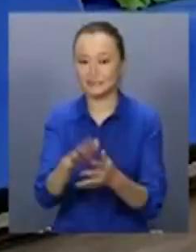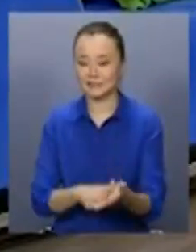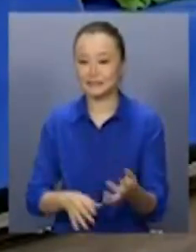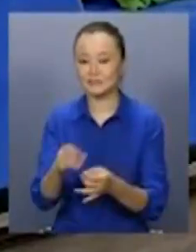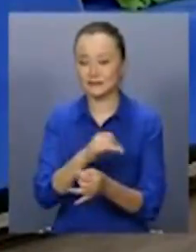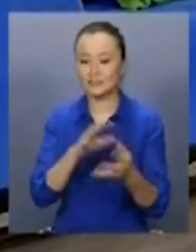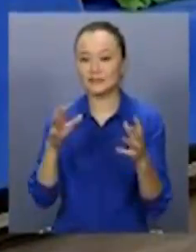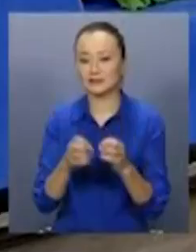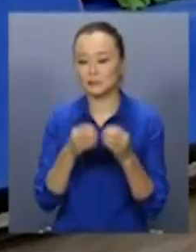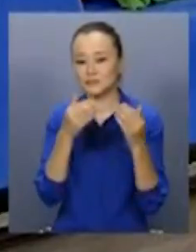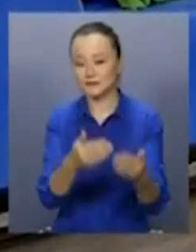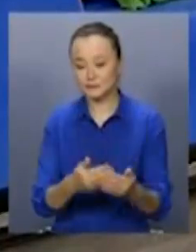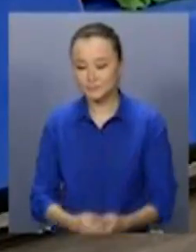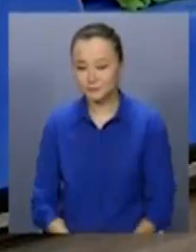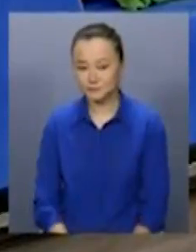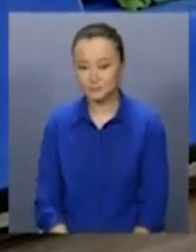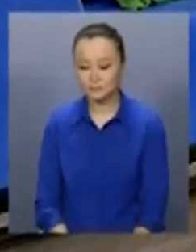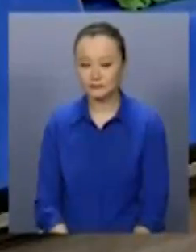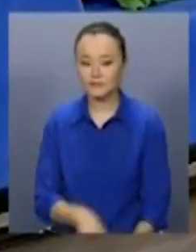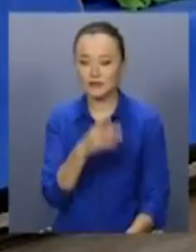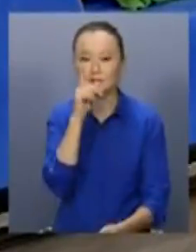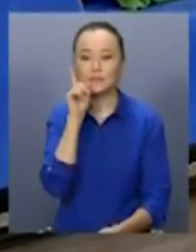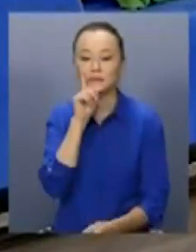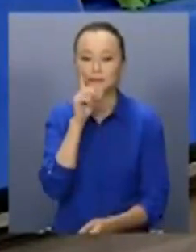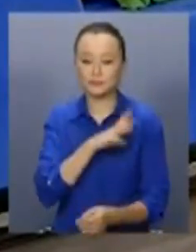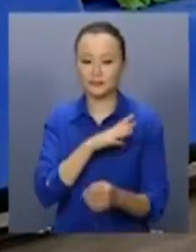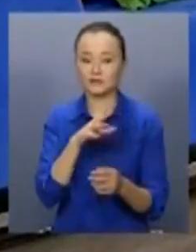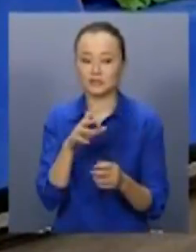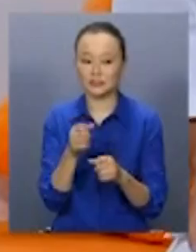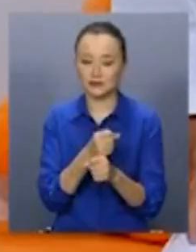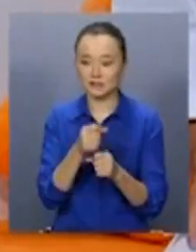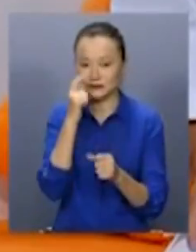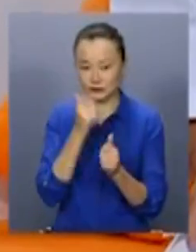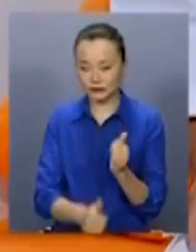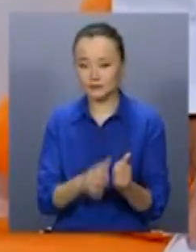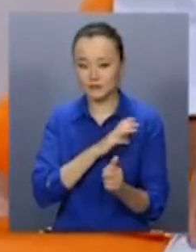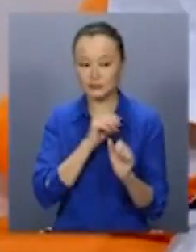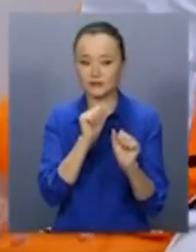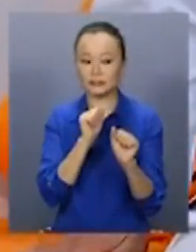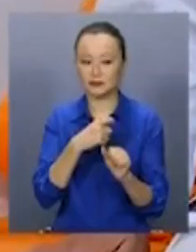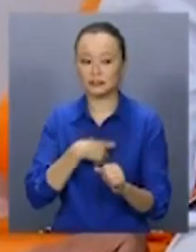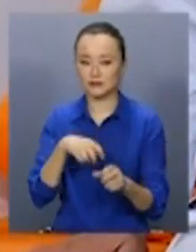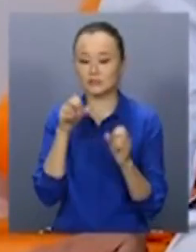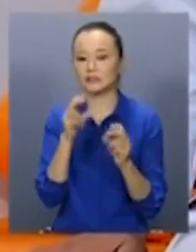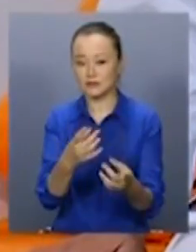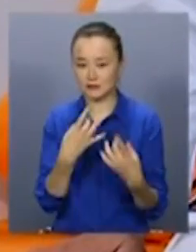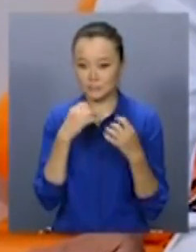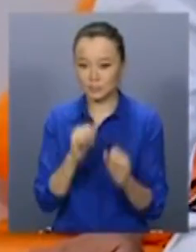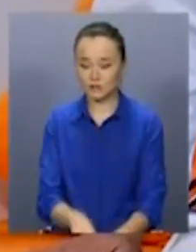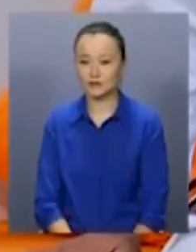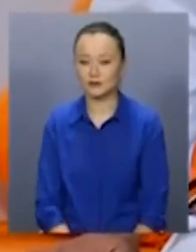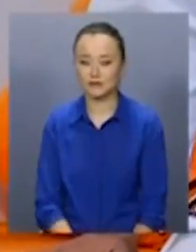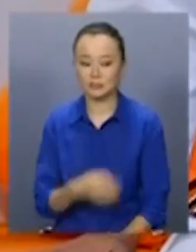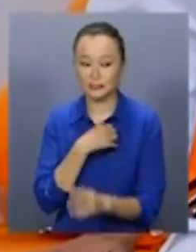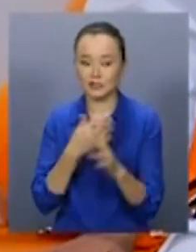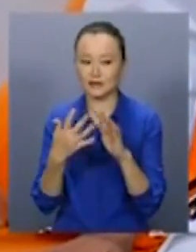жалғастырайық. Жалпы сіз жас күніңізде жеті төбелестіңіз бе? Жалпы қалай қорғанатын сіз, сол туралы айтып беріңізші. Енді біз ауылда